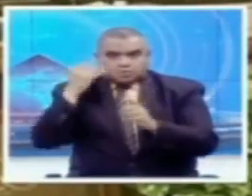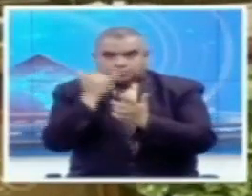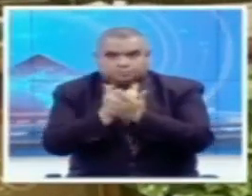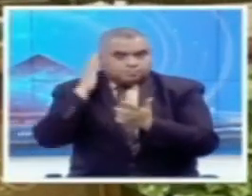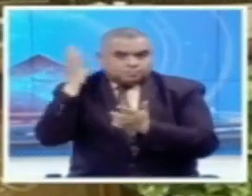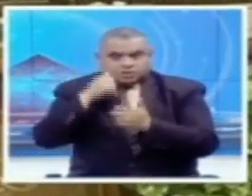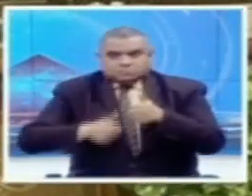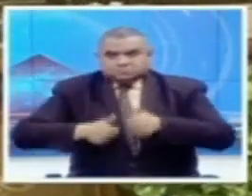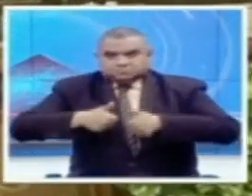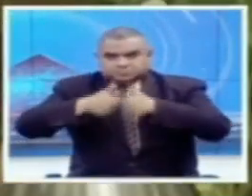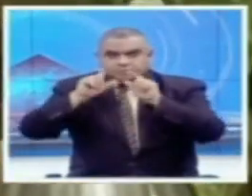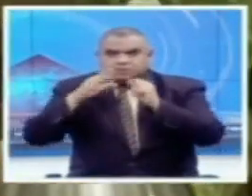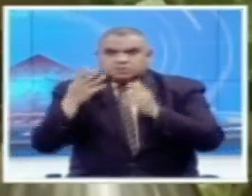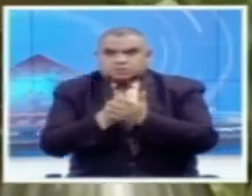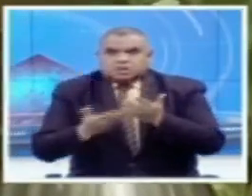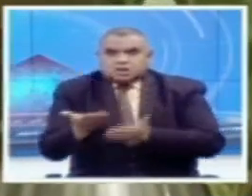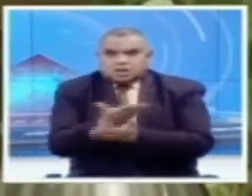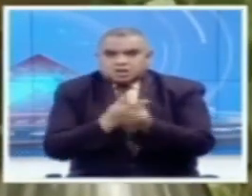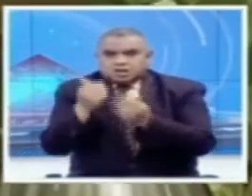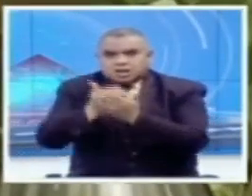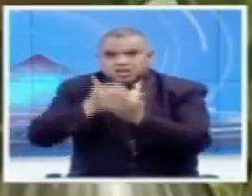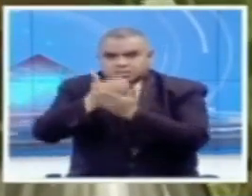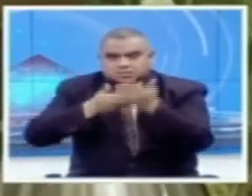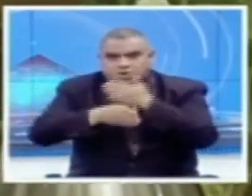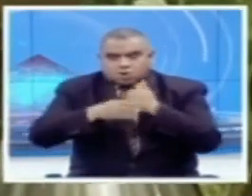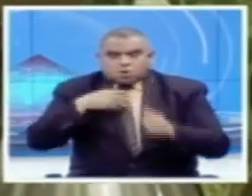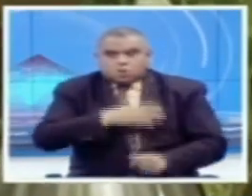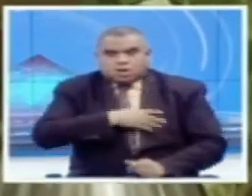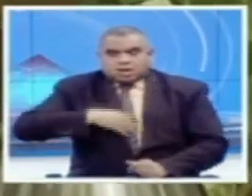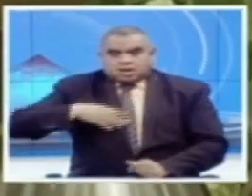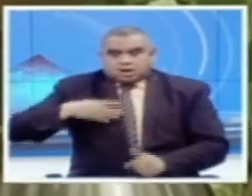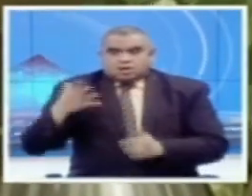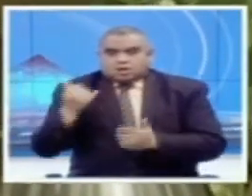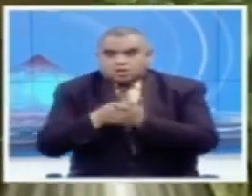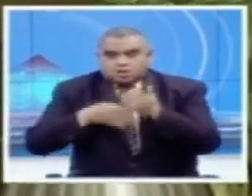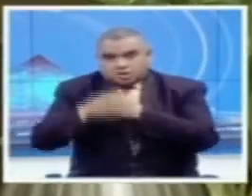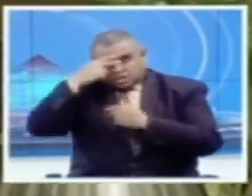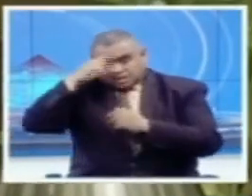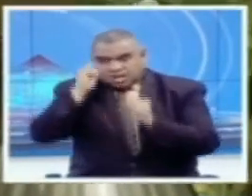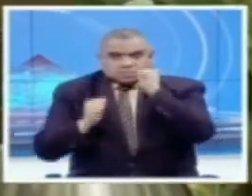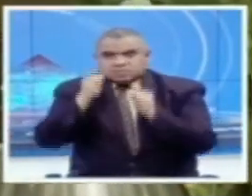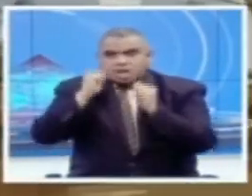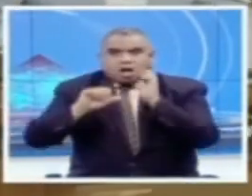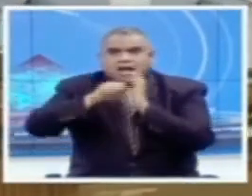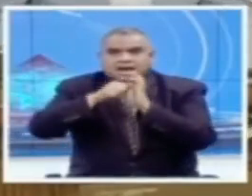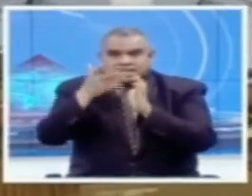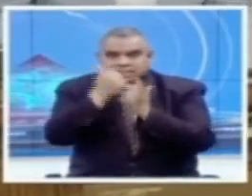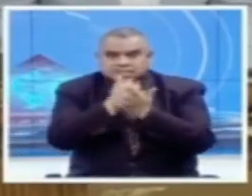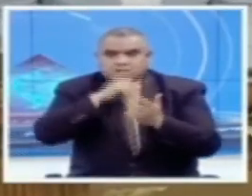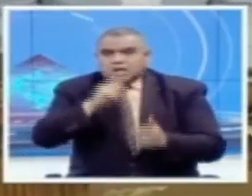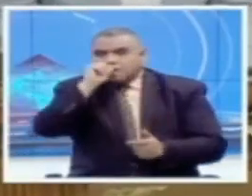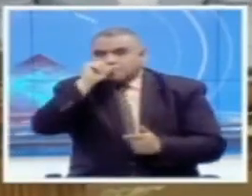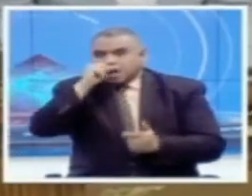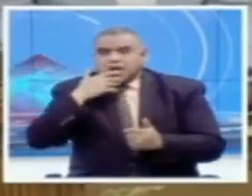المتسارعة لزيادة حجم الاستثمارات النرويجية، لا سيما في مجالات الطاقة المتجددة وتحلية مياه